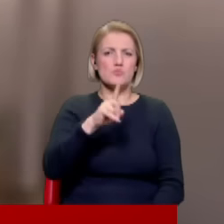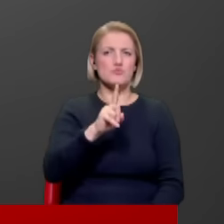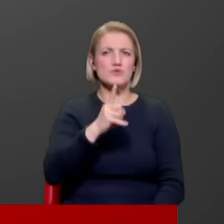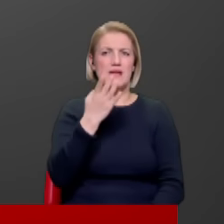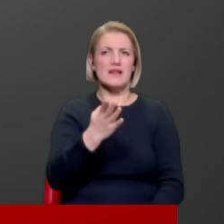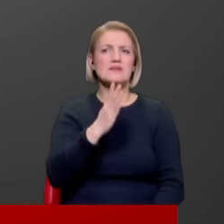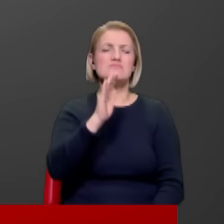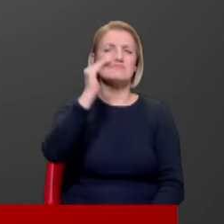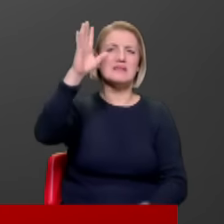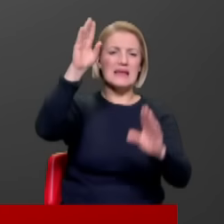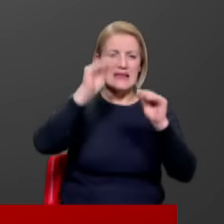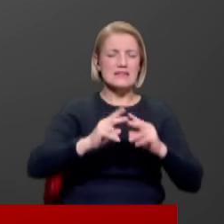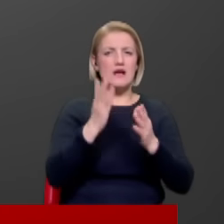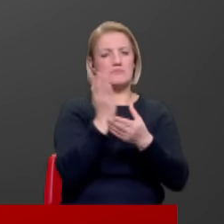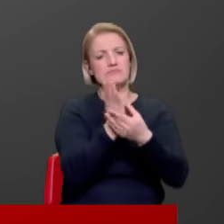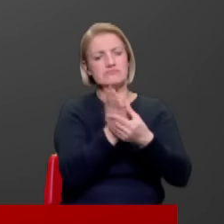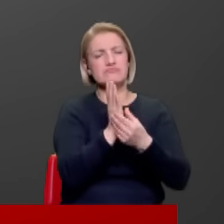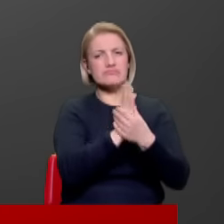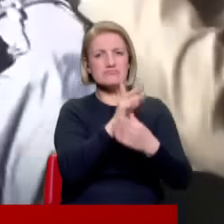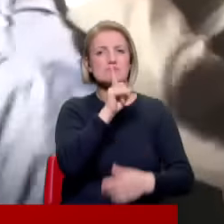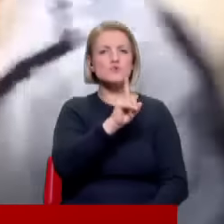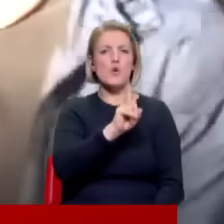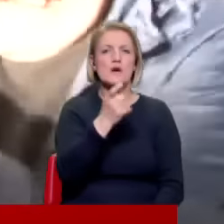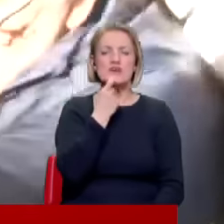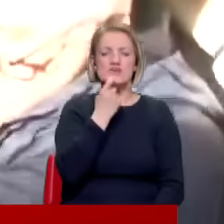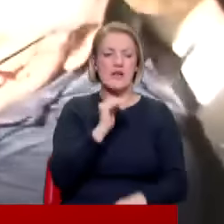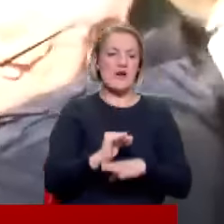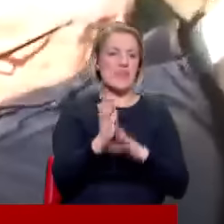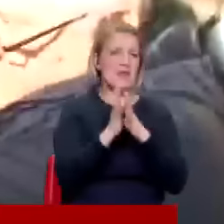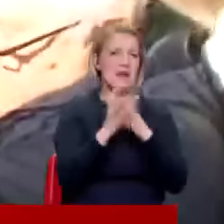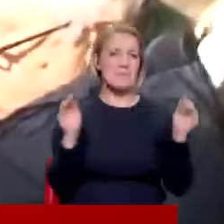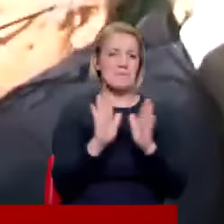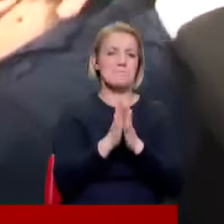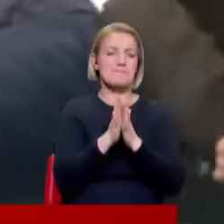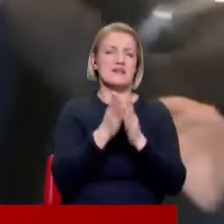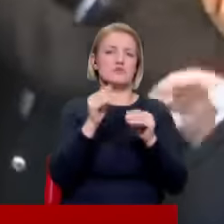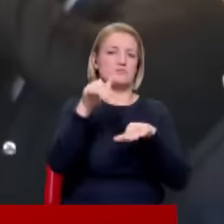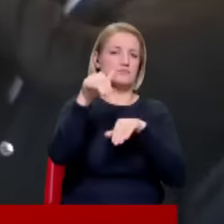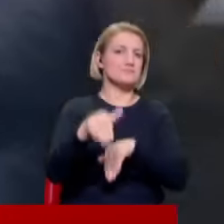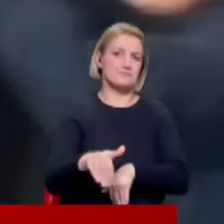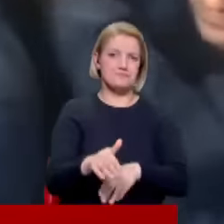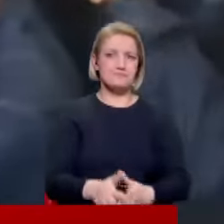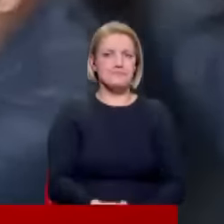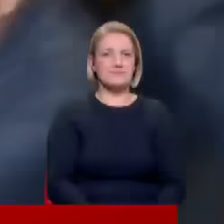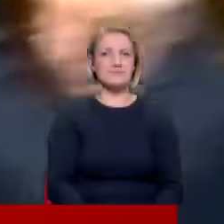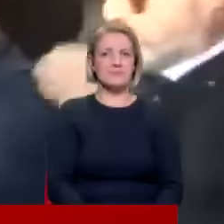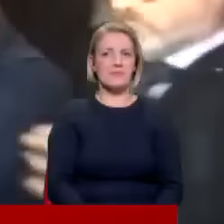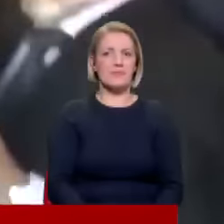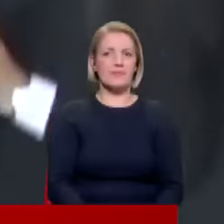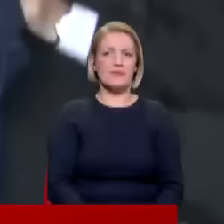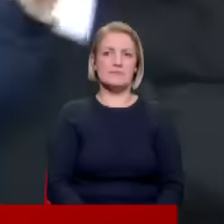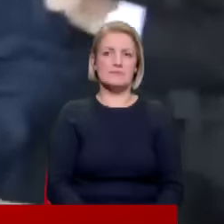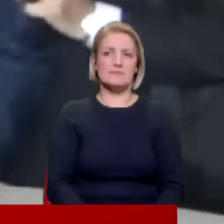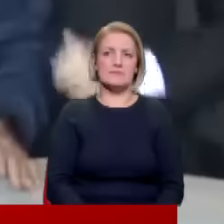tabletini tozlu raflardan indirdi, arşiv oluşturdu. 110 yaşında hayatını kaybetti. Mersin'de son yolculuğuna uğurlandı. Araca doğru